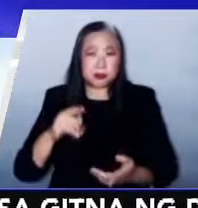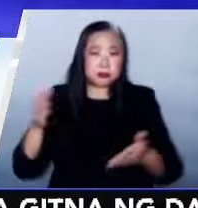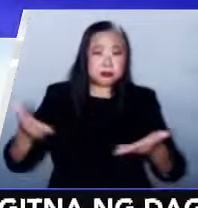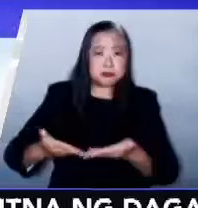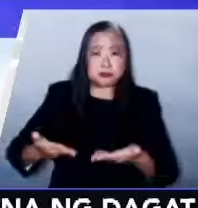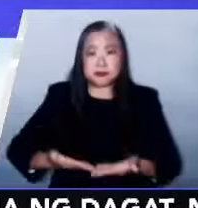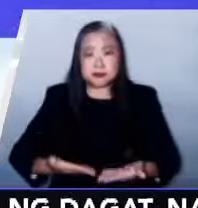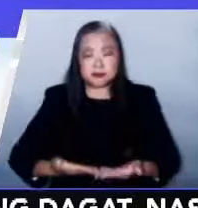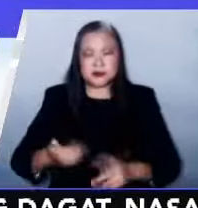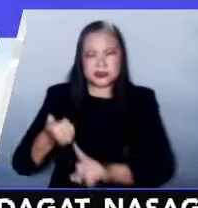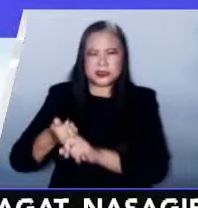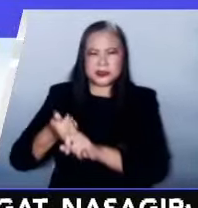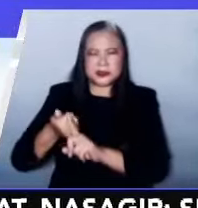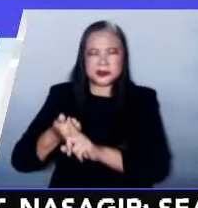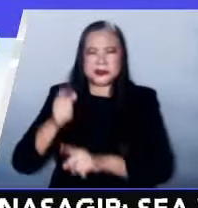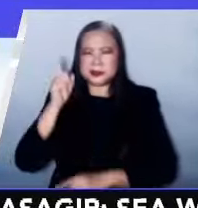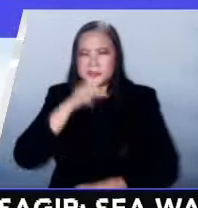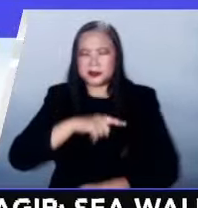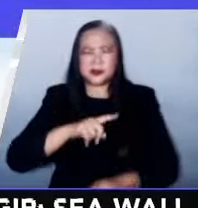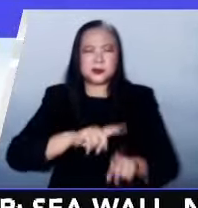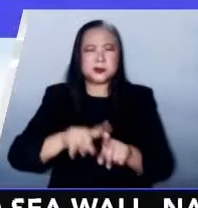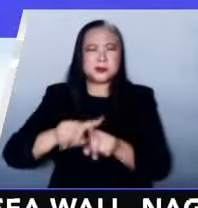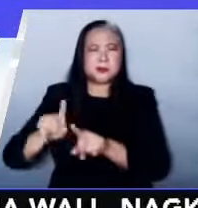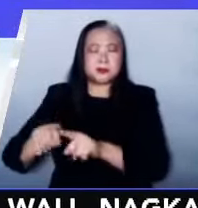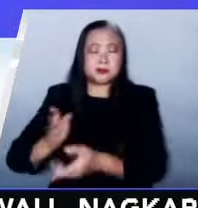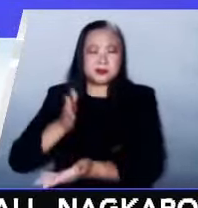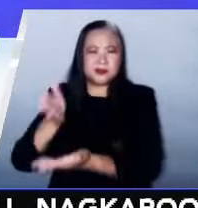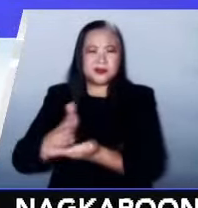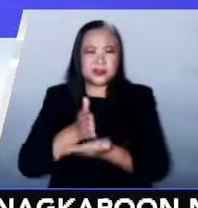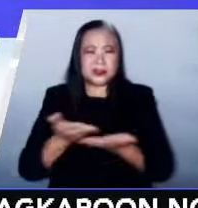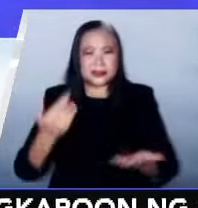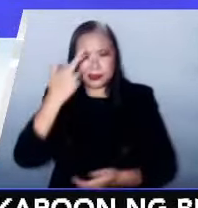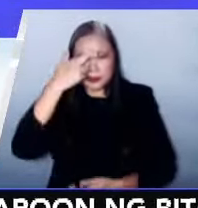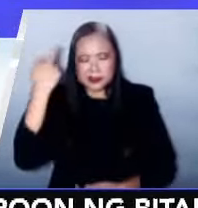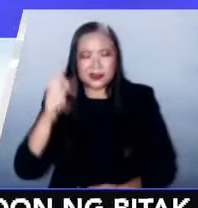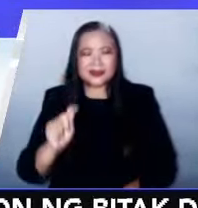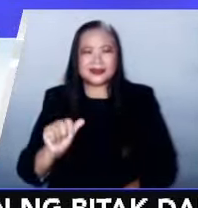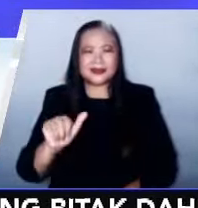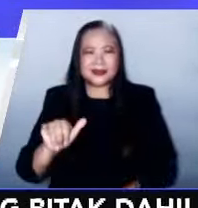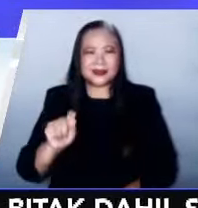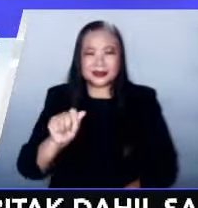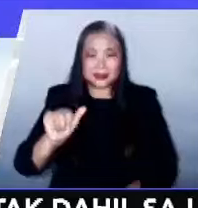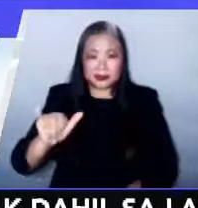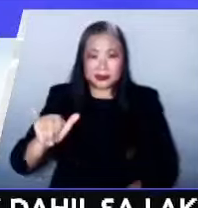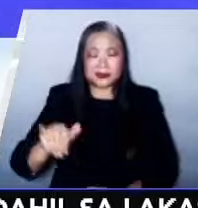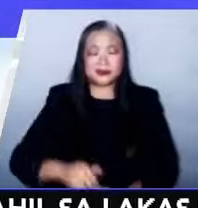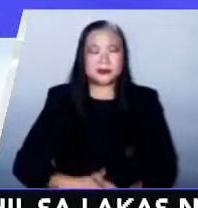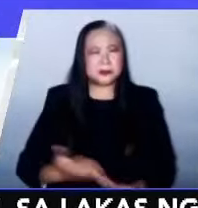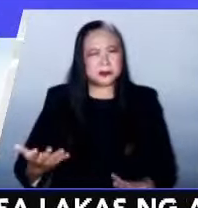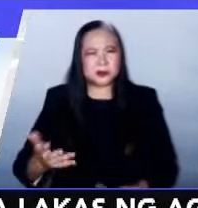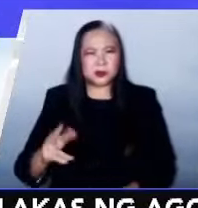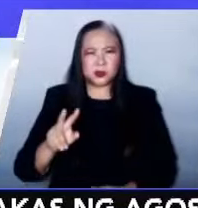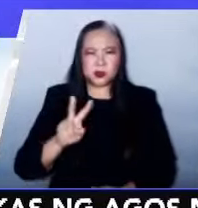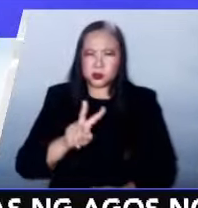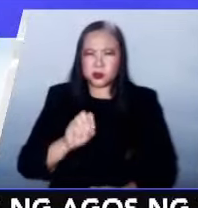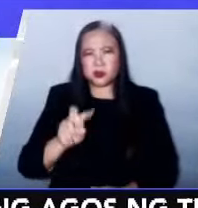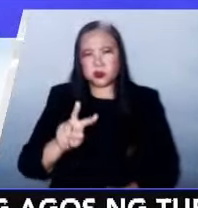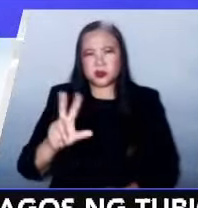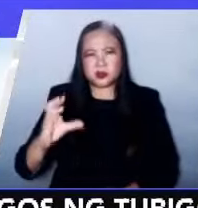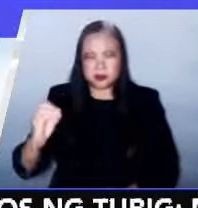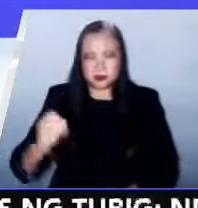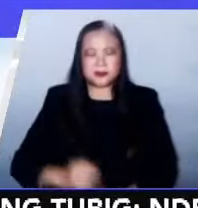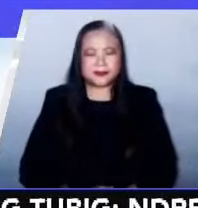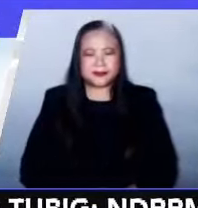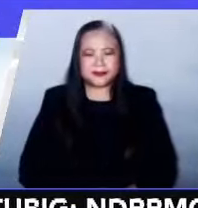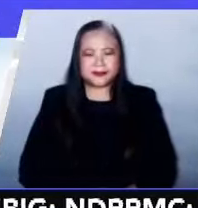Tapos hanggang sa napunta po siya dito sa Rizal, sa Taytay ng year siguro po mga 2020. Nakipag-ugnayan daw ang Albay Police sa